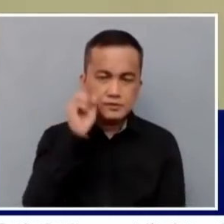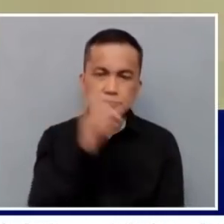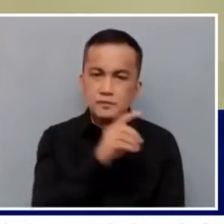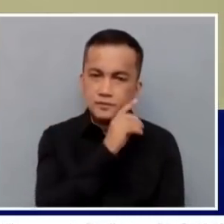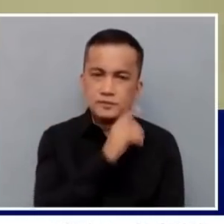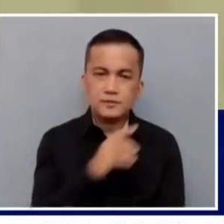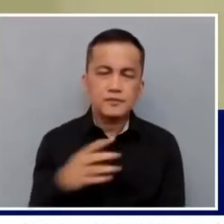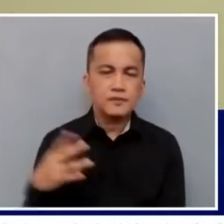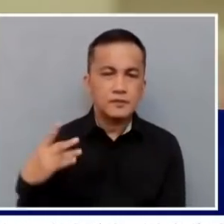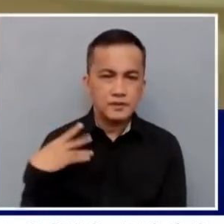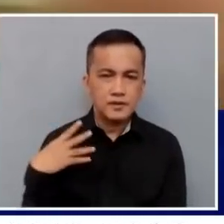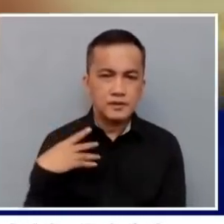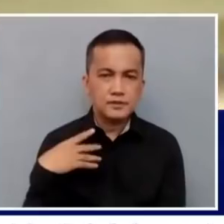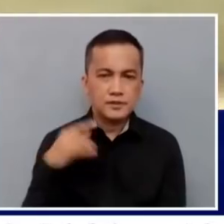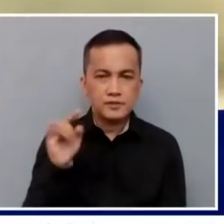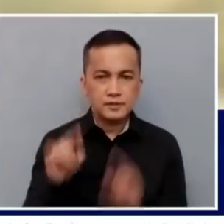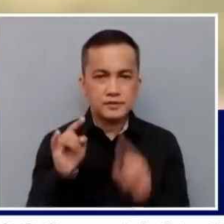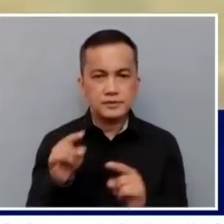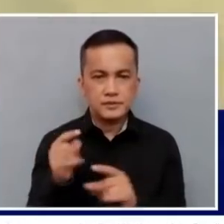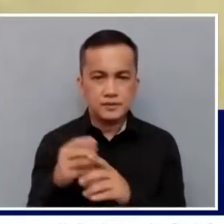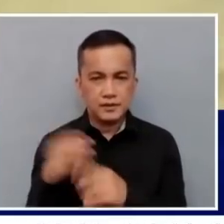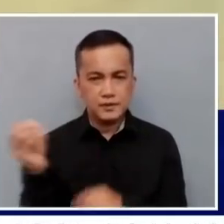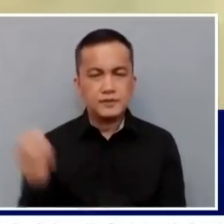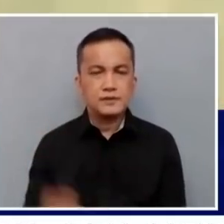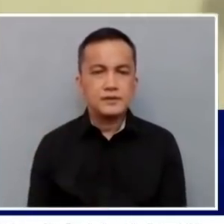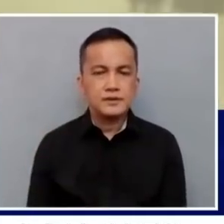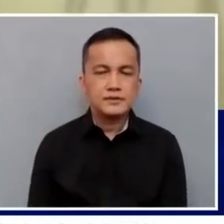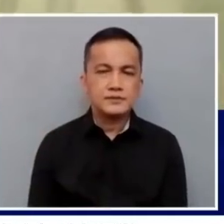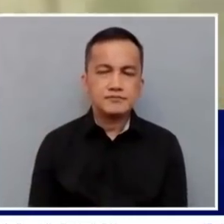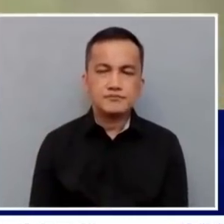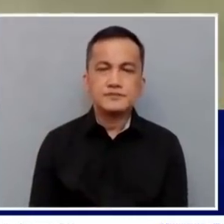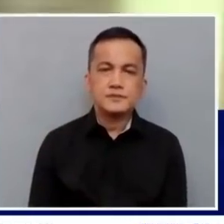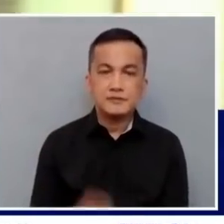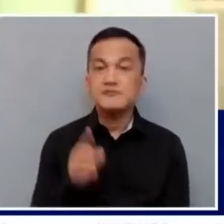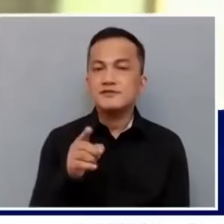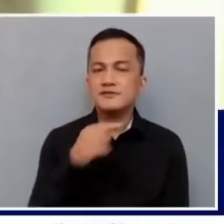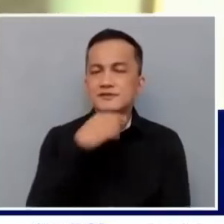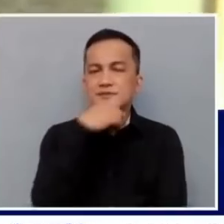Nakaabang na yung media sa kanyang paglabas. Yan. Siguro hindi na siya makakawala, no?